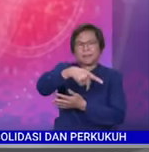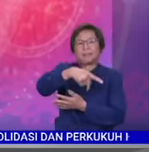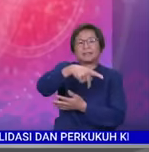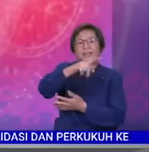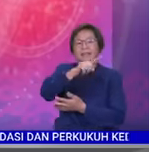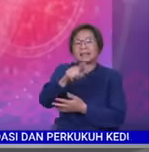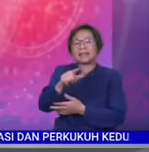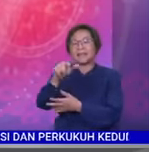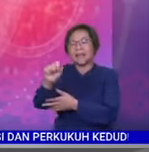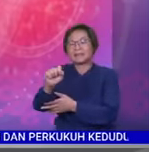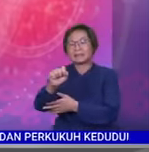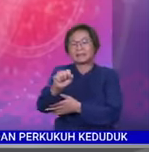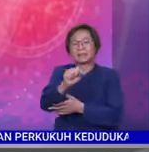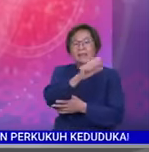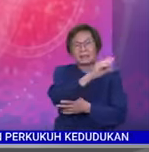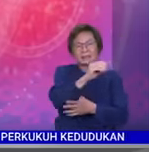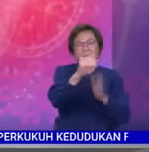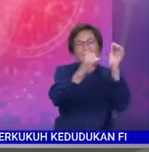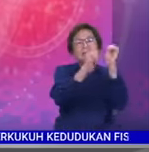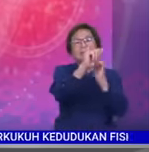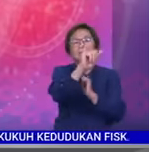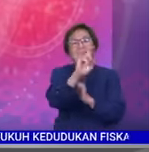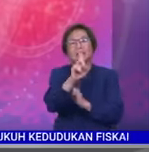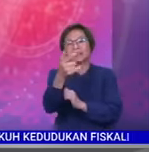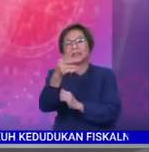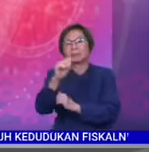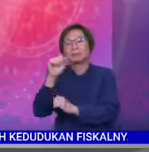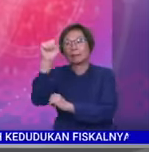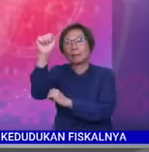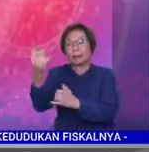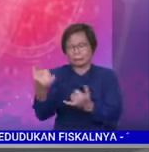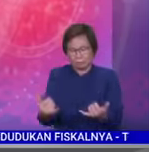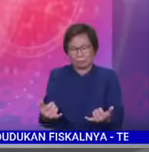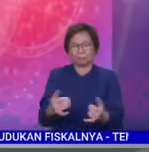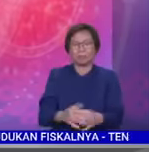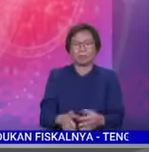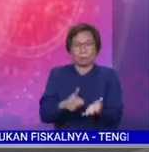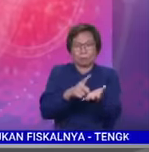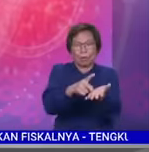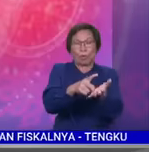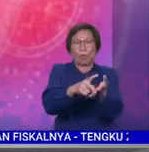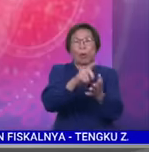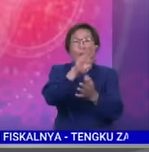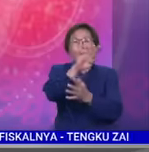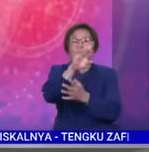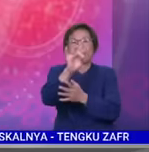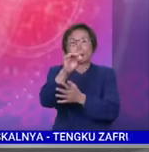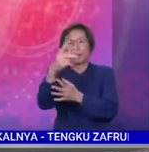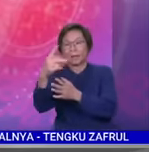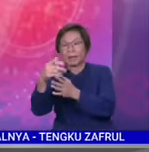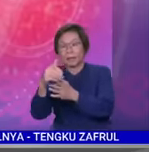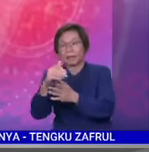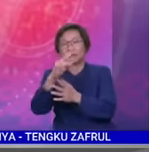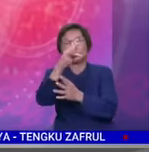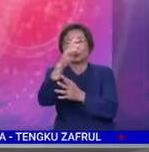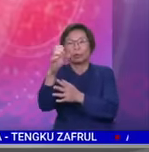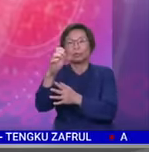s dan yayasan dakwah islam ya ya ding Sabah hari ini sumbangan berjumlah 40